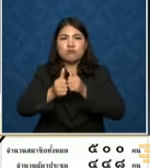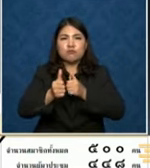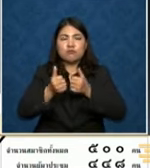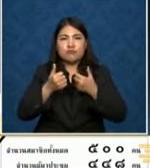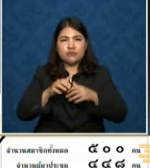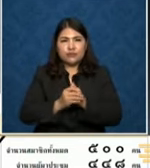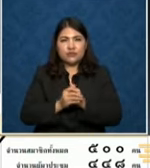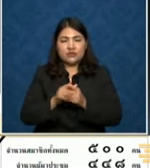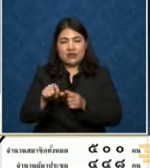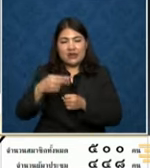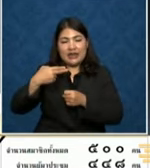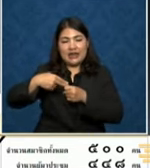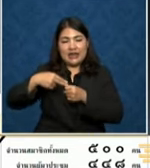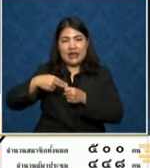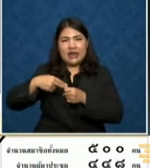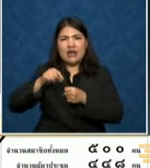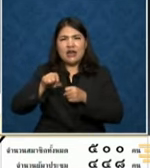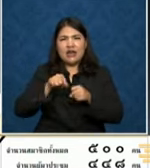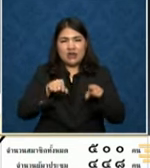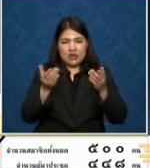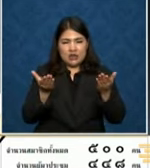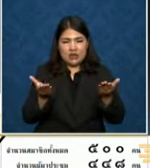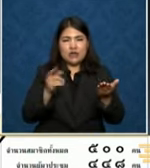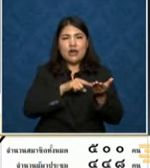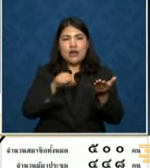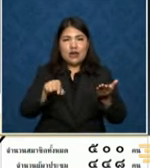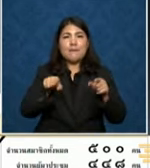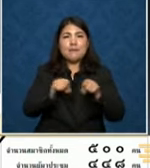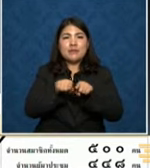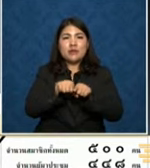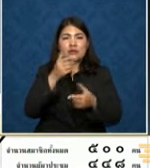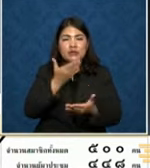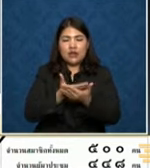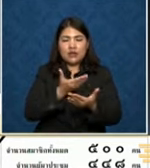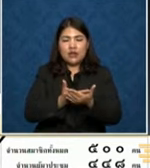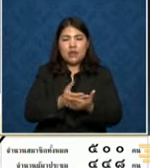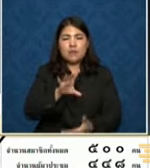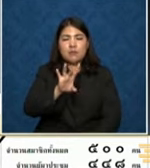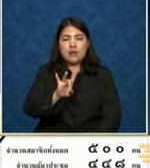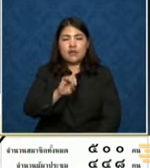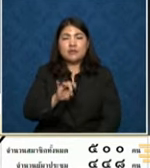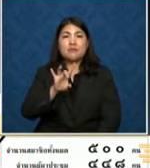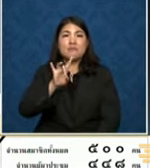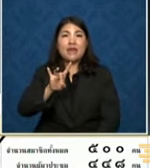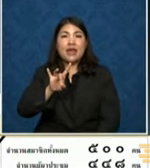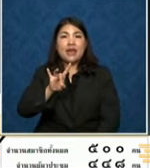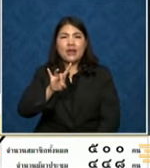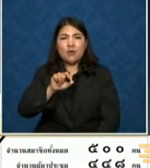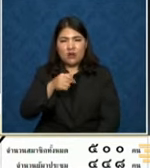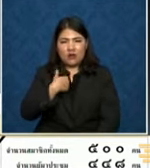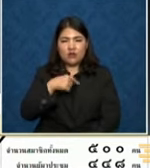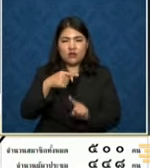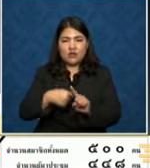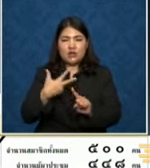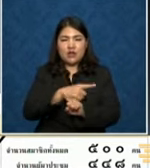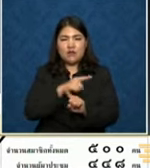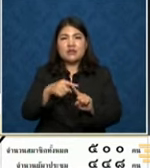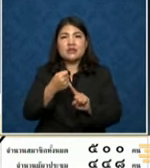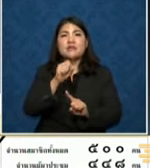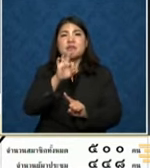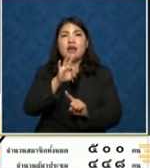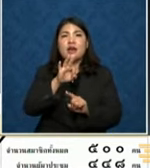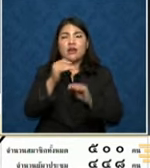ประเทศญี่ปุ่นราคายางประเภทเดียวกันมีราคาอยู่ที่88บาทณวันที่19มีนานะครับประเทศ